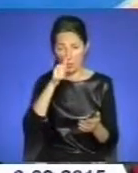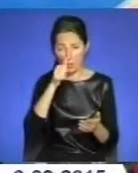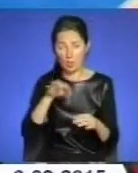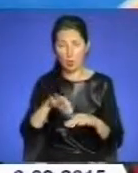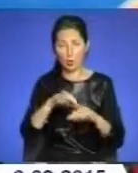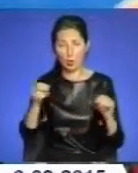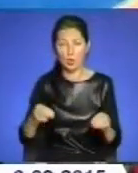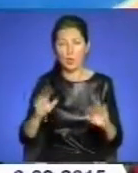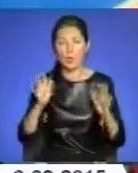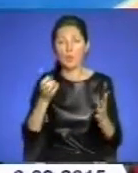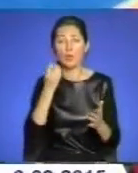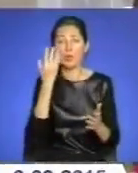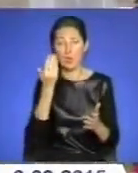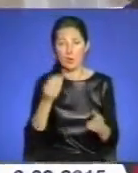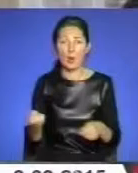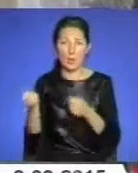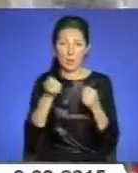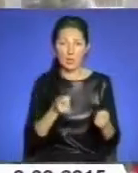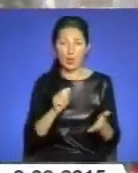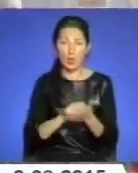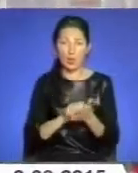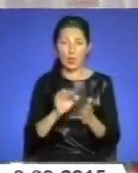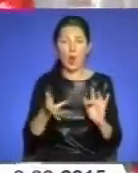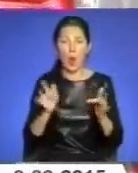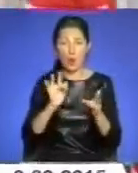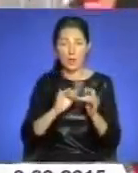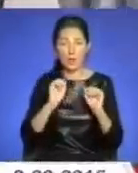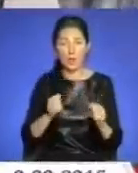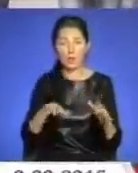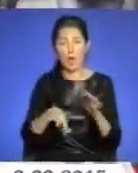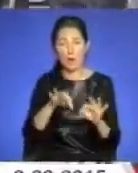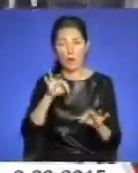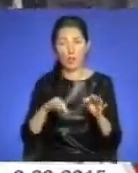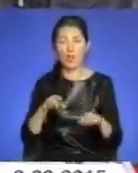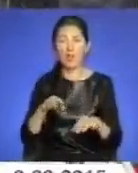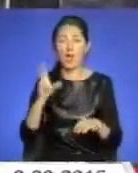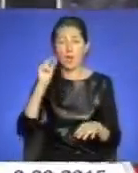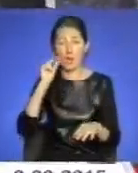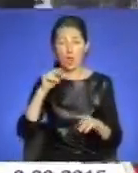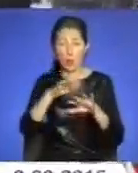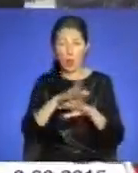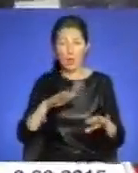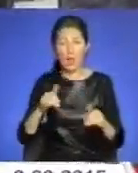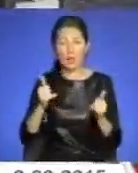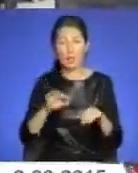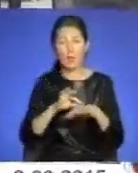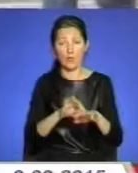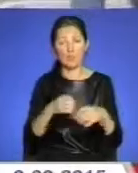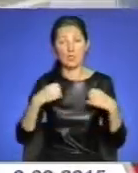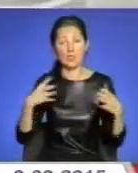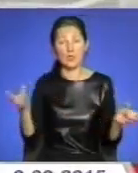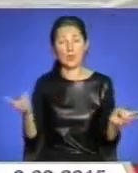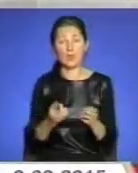вже подасте документи. В онлайні можна обрати дату і зал для проведення урочистостей. Для цього потрібно зайти на